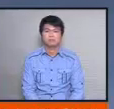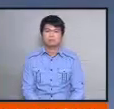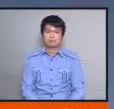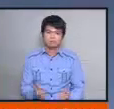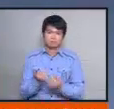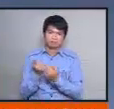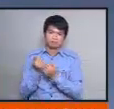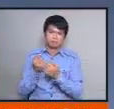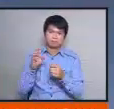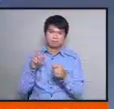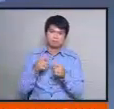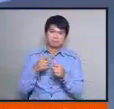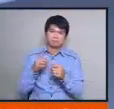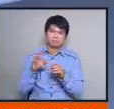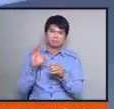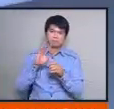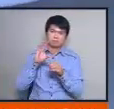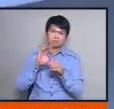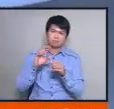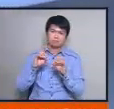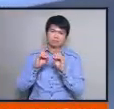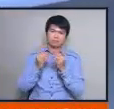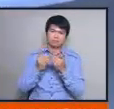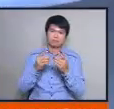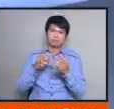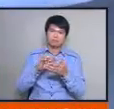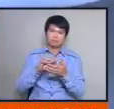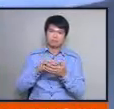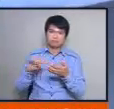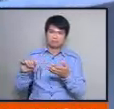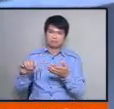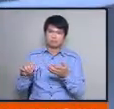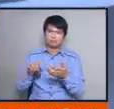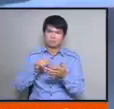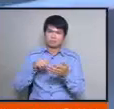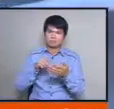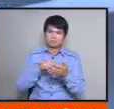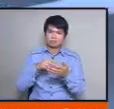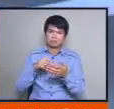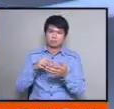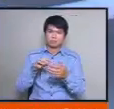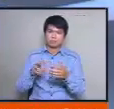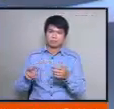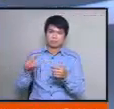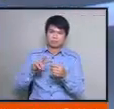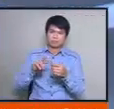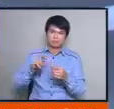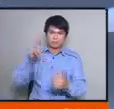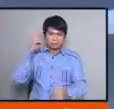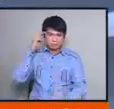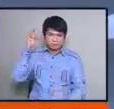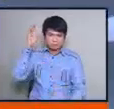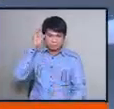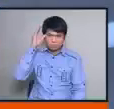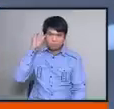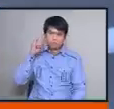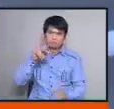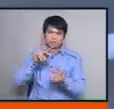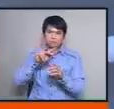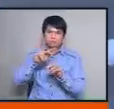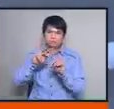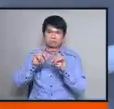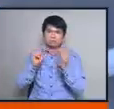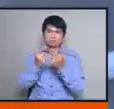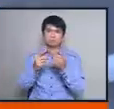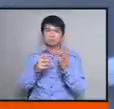Inatigan ng COMELEC First Division ang petisyong nagpapabasura sa nomination ni Ronald Cardema bilang party list